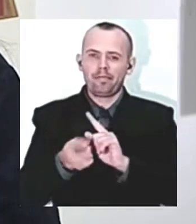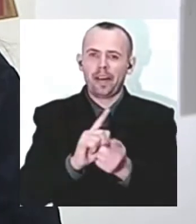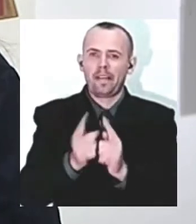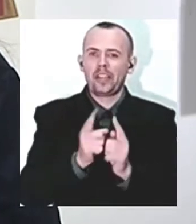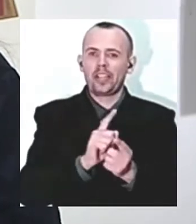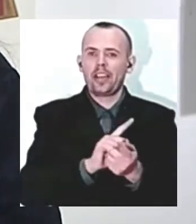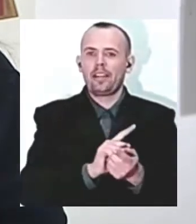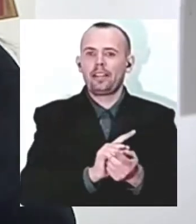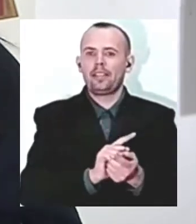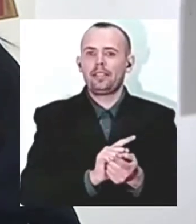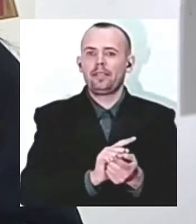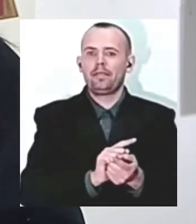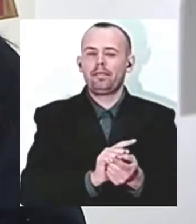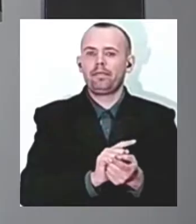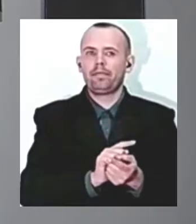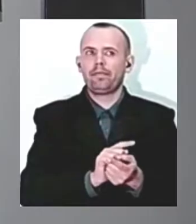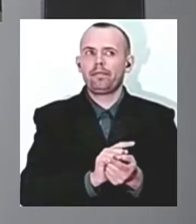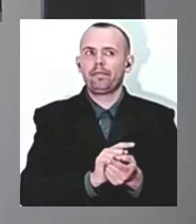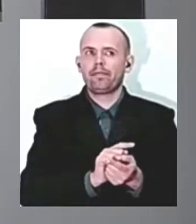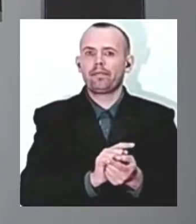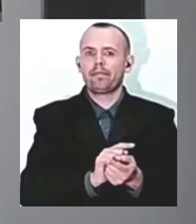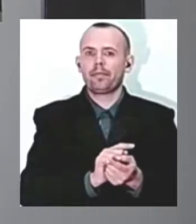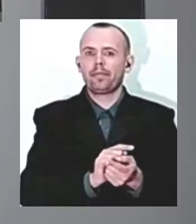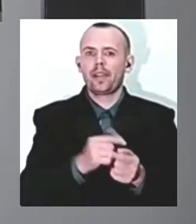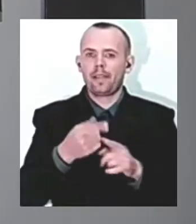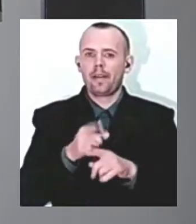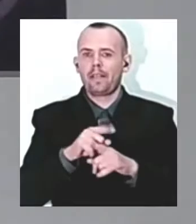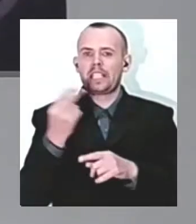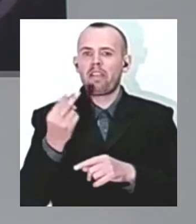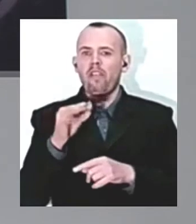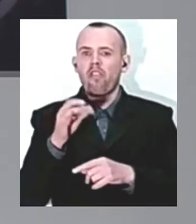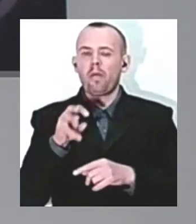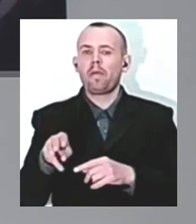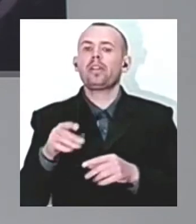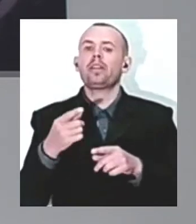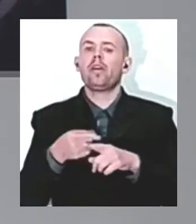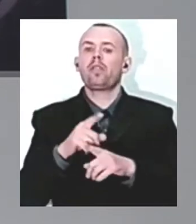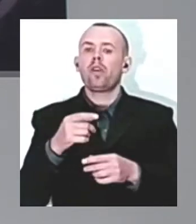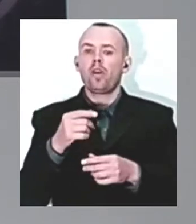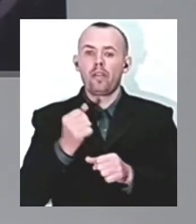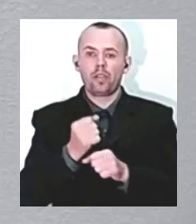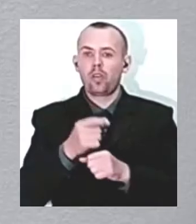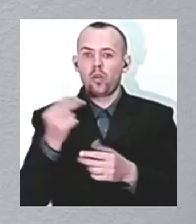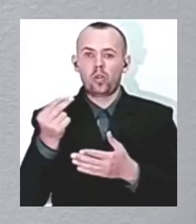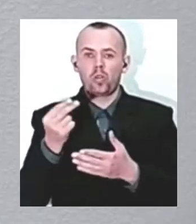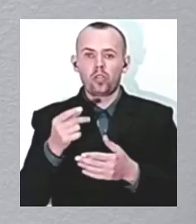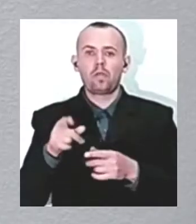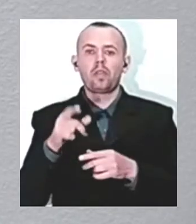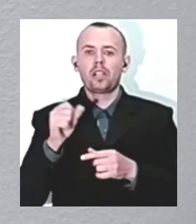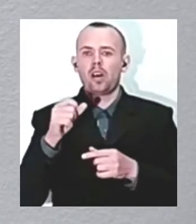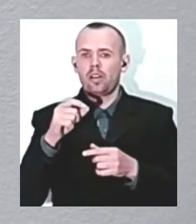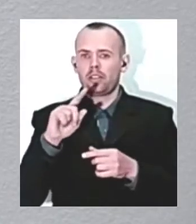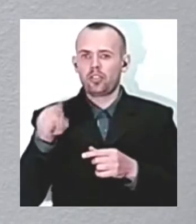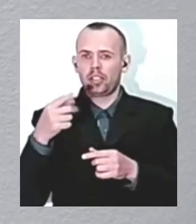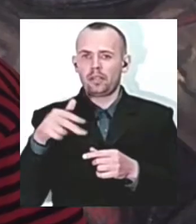у цифровий формат. Втім, дивитись на роботи художниці нема кому. За півтори години у музеї – жодного